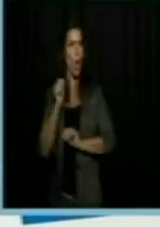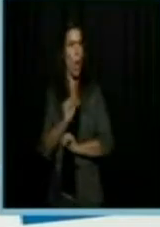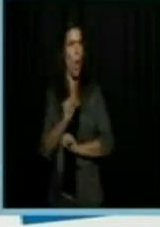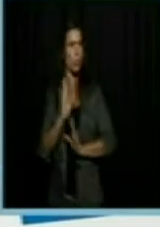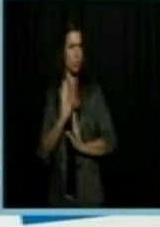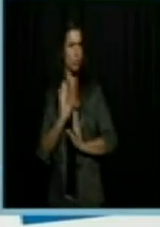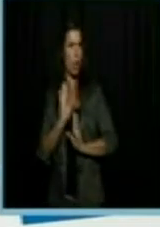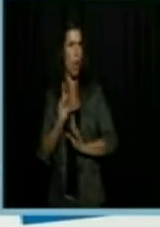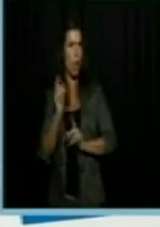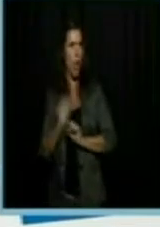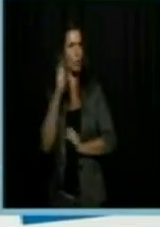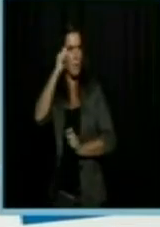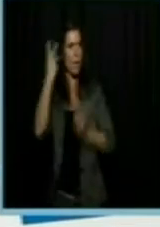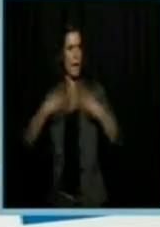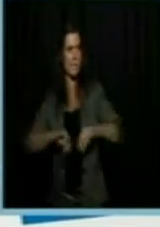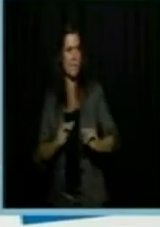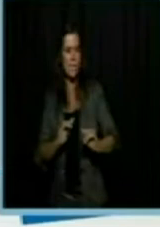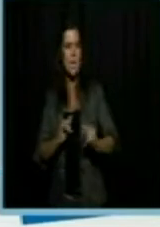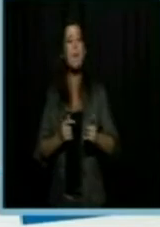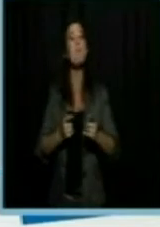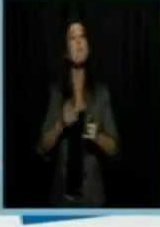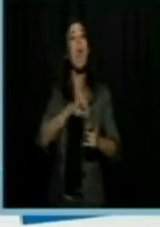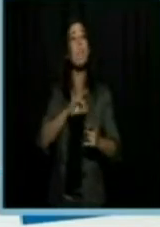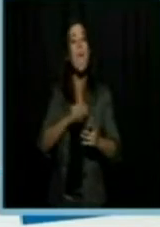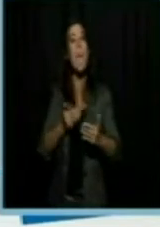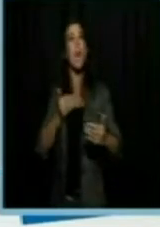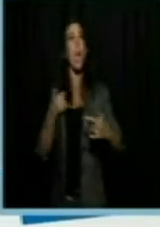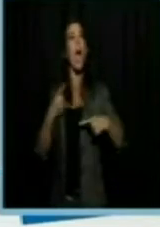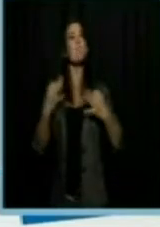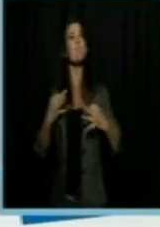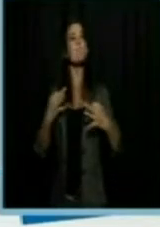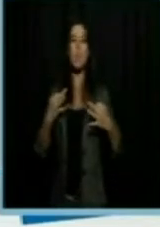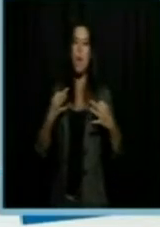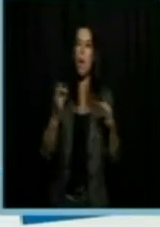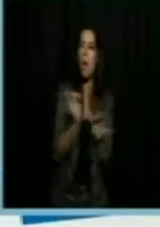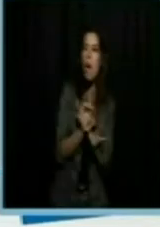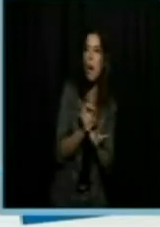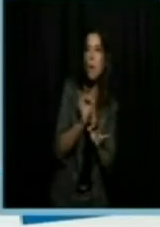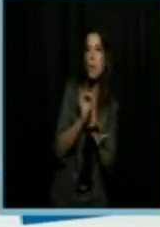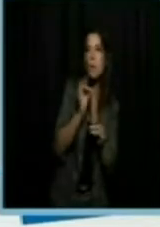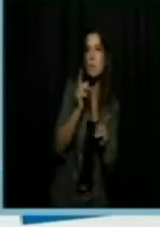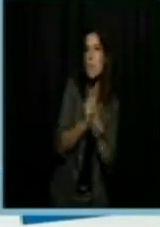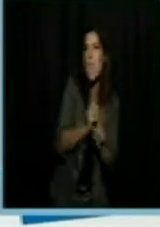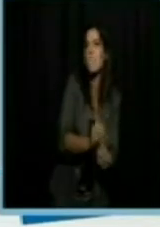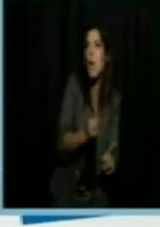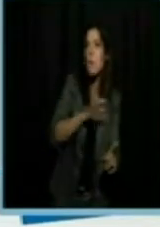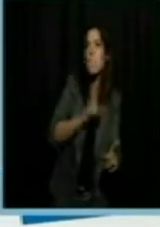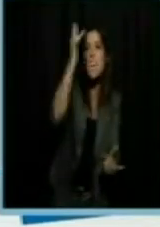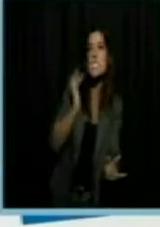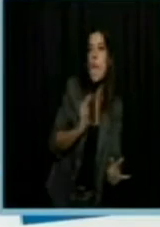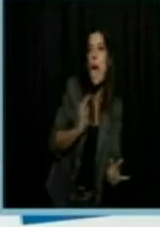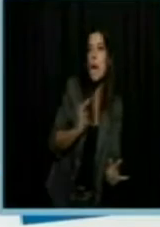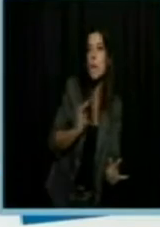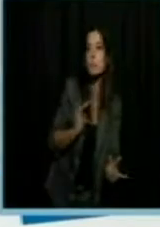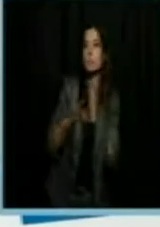conviene stare da questa parte, mi conviene rischiare. E la storia che vi voglio raccontare oggi parte da qui,